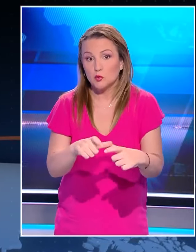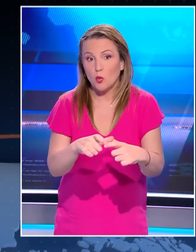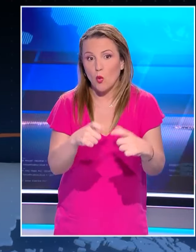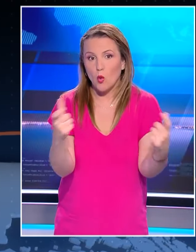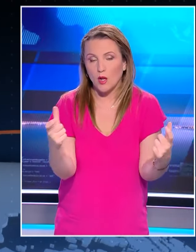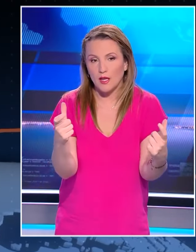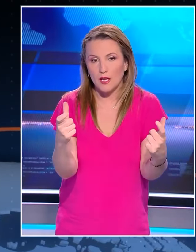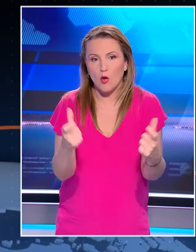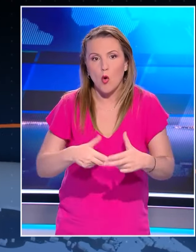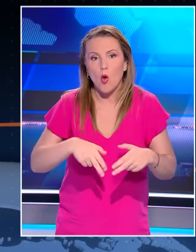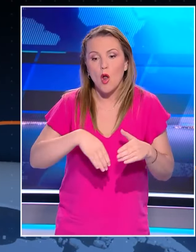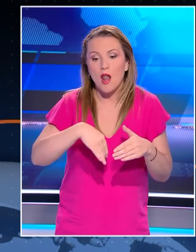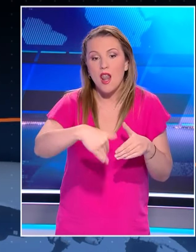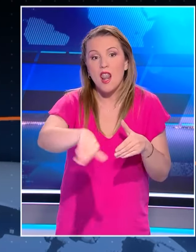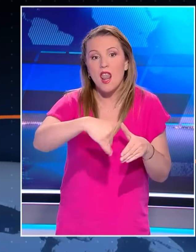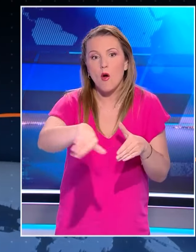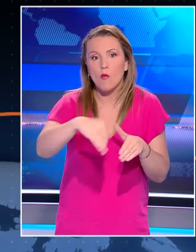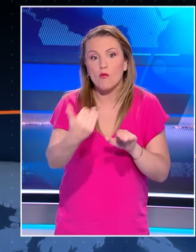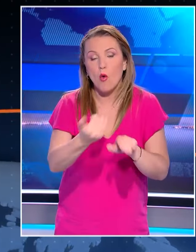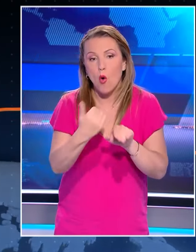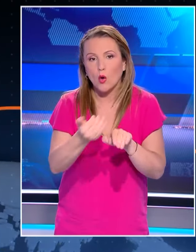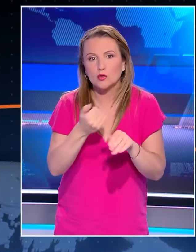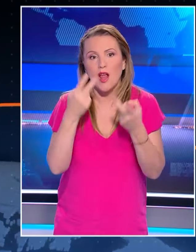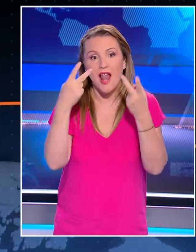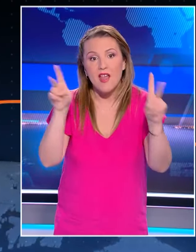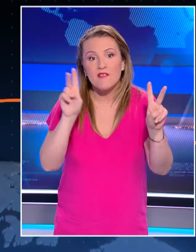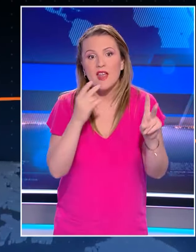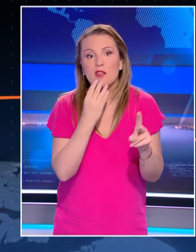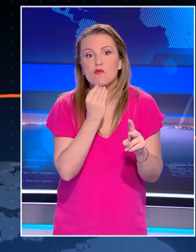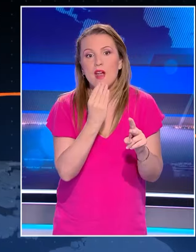Είναι στην λεωφόρο Ελευθερίου Βενιζέλου.